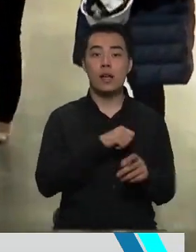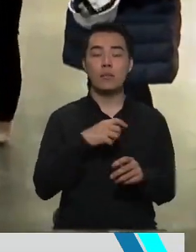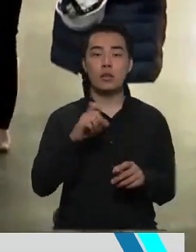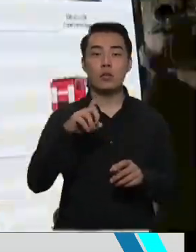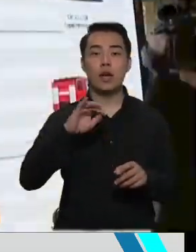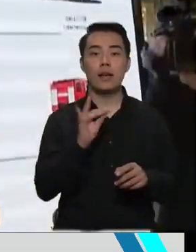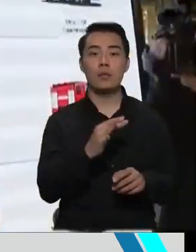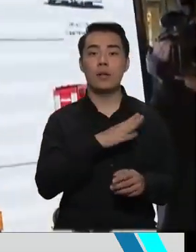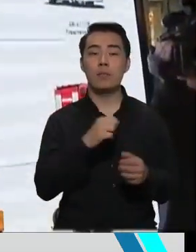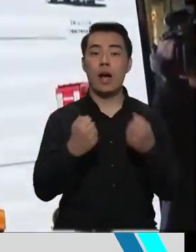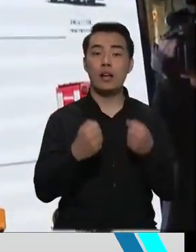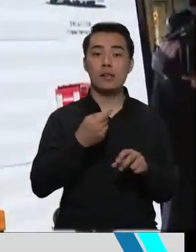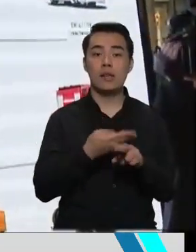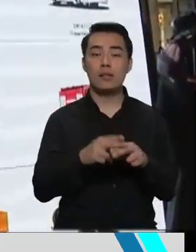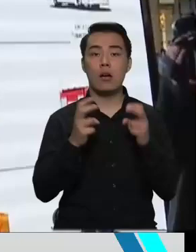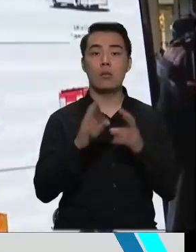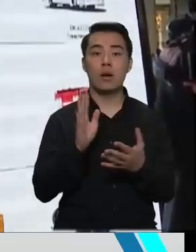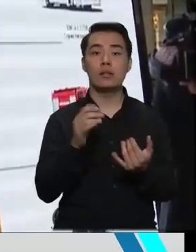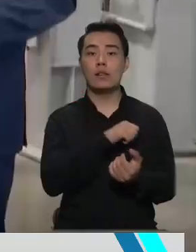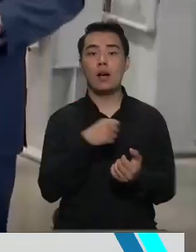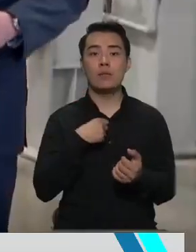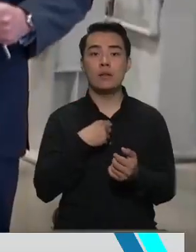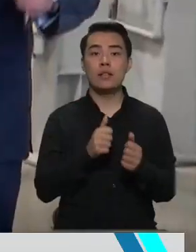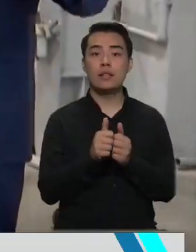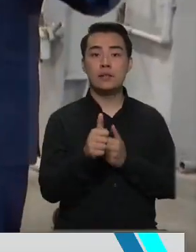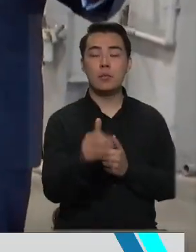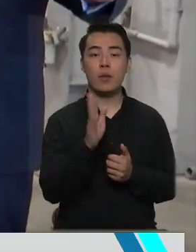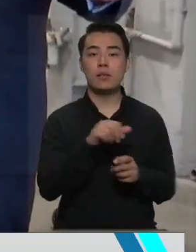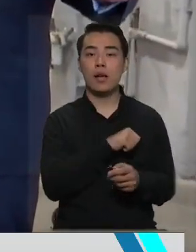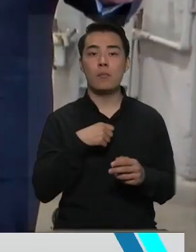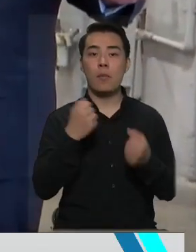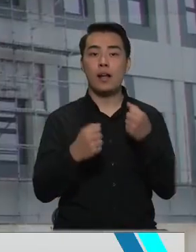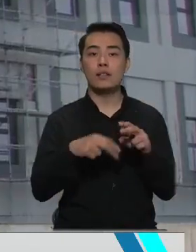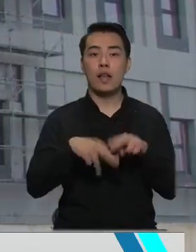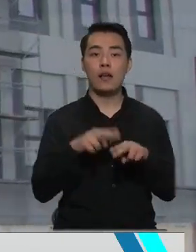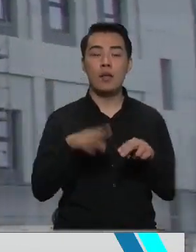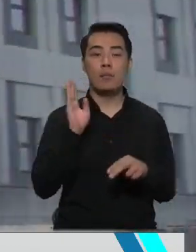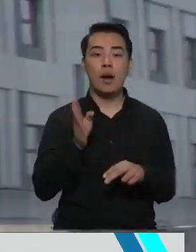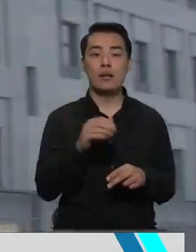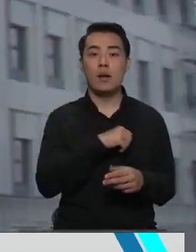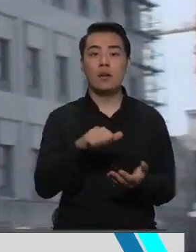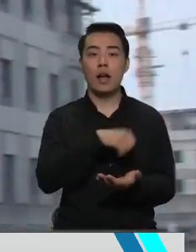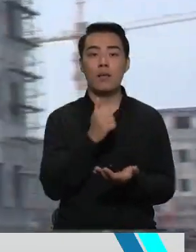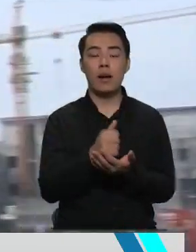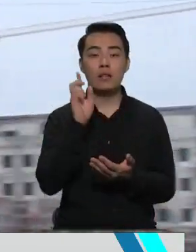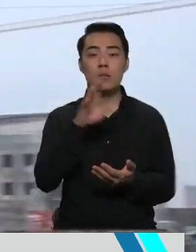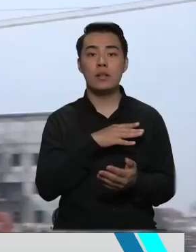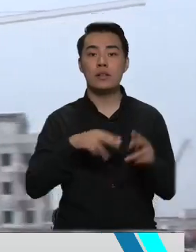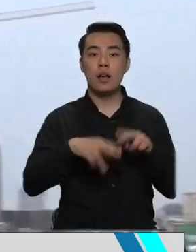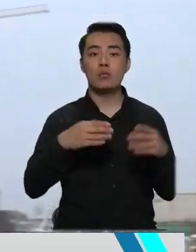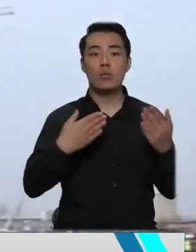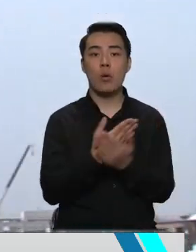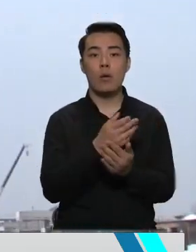Motor Company в 2011 году и на сегодняшний день стала одним из лидирующих машиностроительной отрасли также главе правительства рассказали о ходе строительства